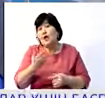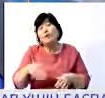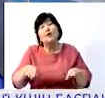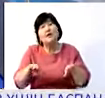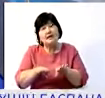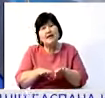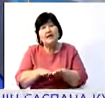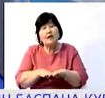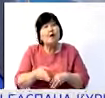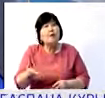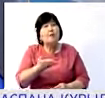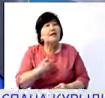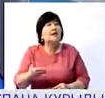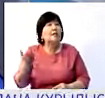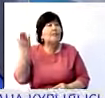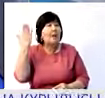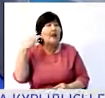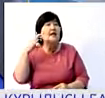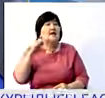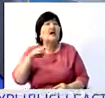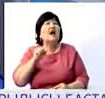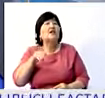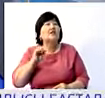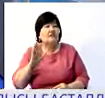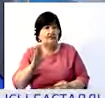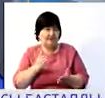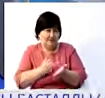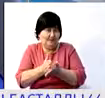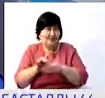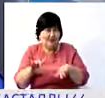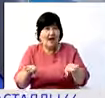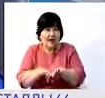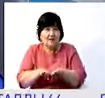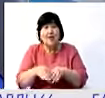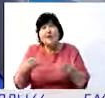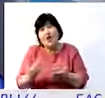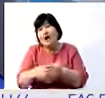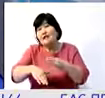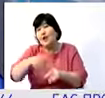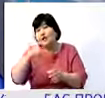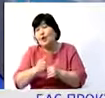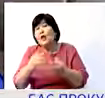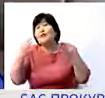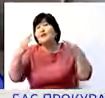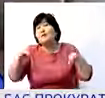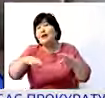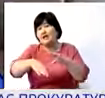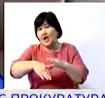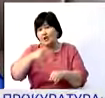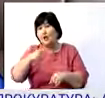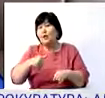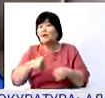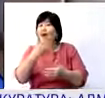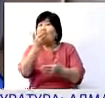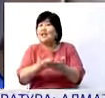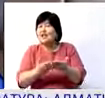ретте біз баяғы стереотиптен көрі бүгінгі жаңасы сайлаудың, демократиялық сайлаудың